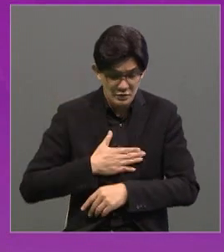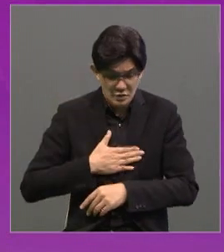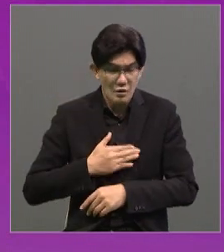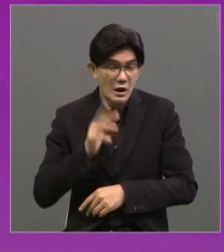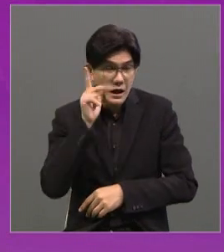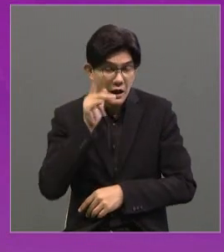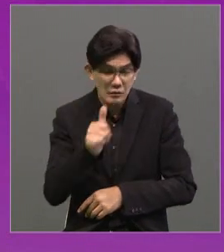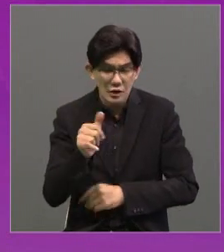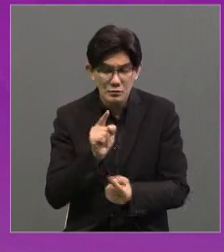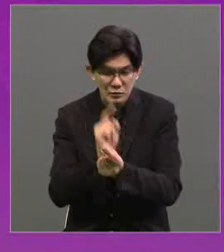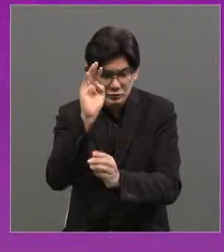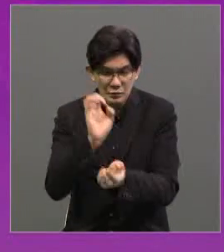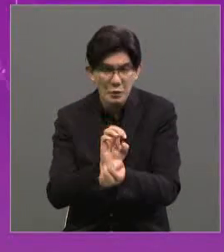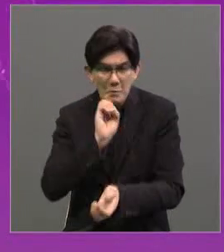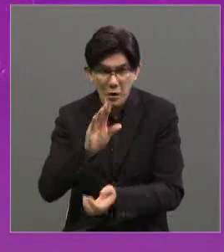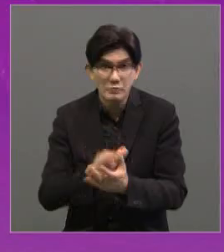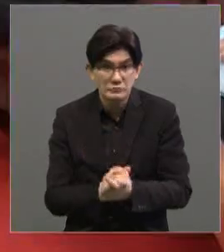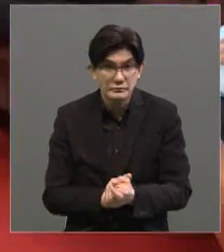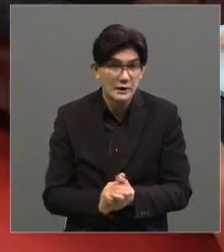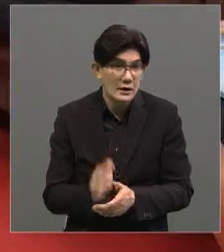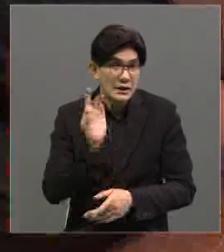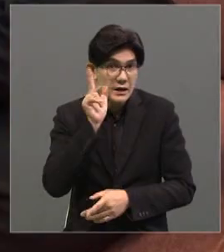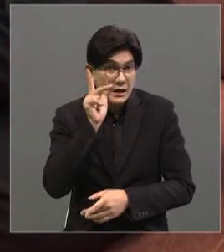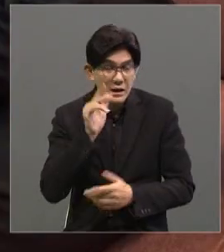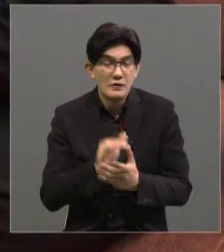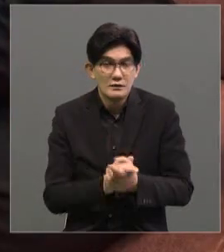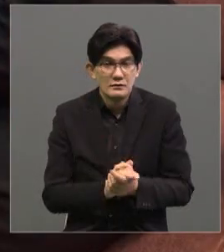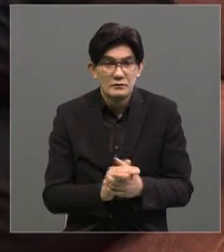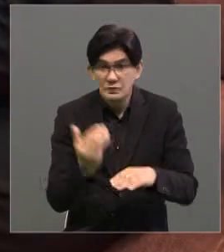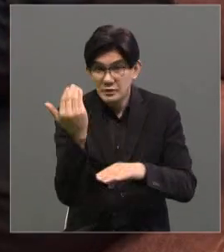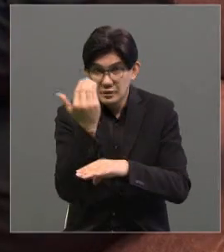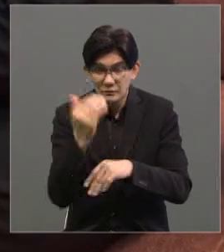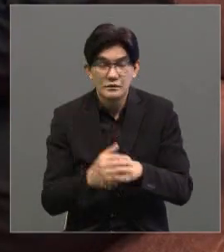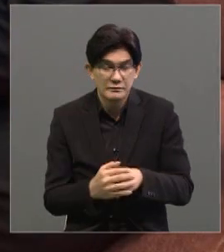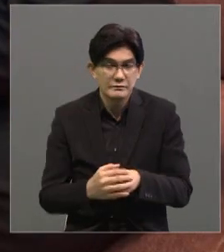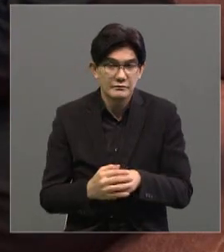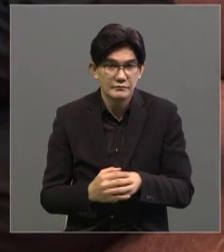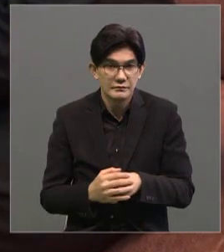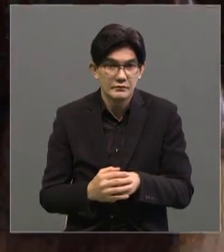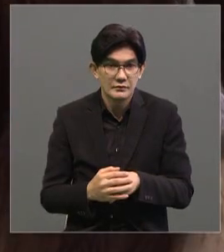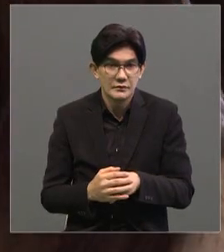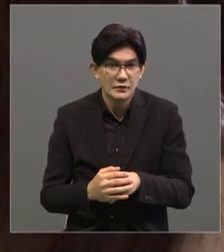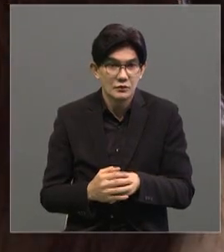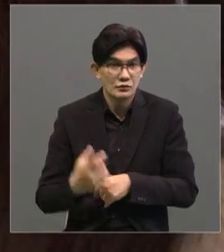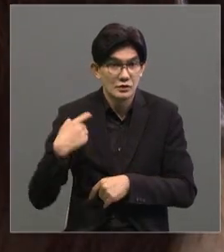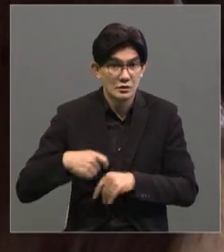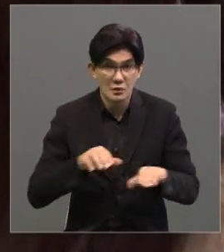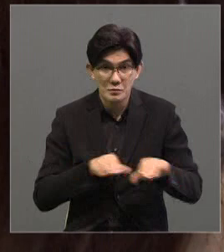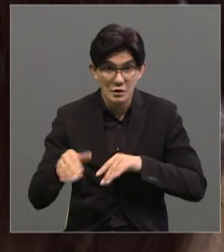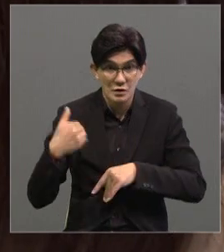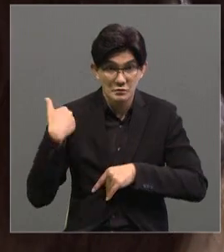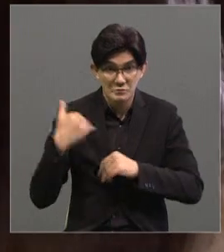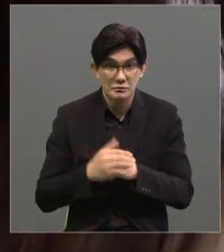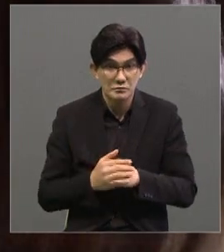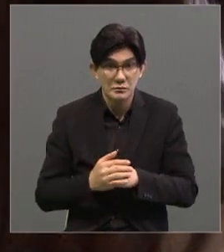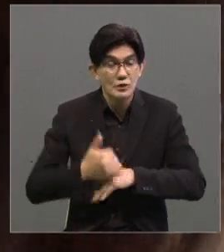เนี่ยค่ะคือคุณอรการถือว่าเกียรติผู้ประกาศข่าวของเนชั่นทีวีนะคะไปพร้อมกับทนายความแล้วก็ผู้เสียหายคืออดีต